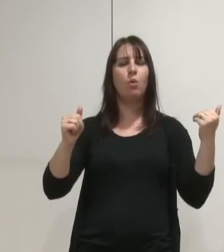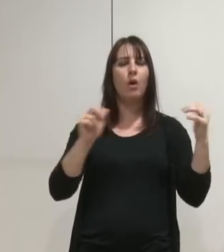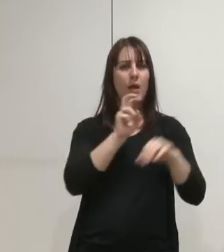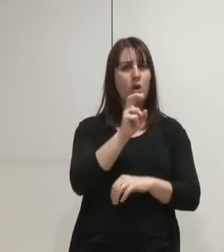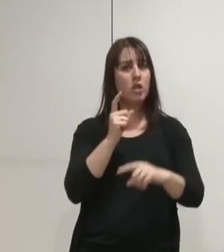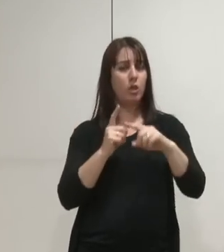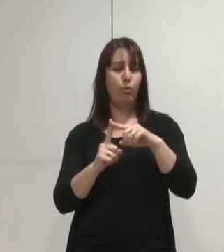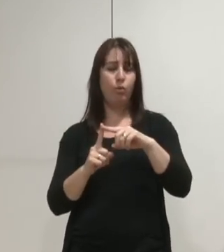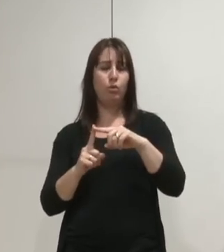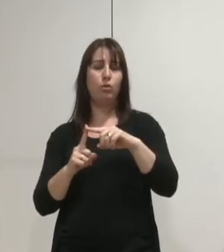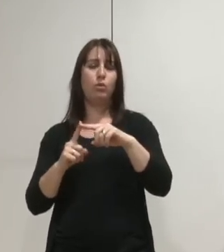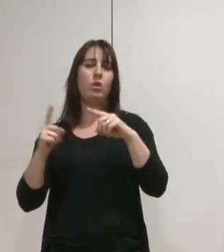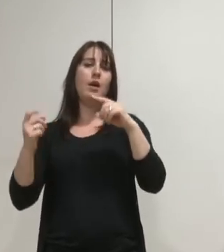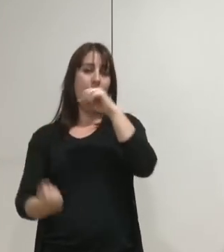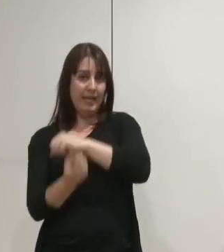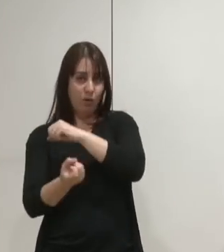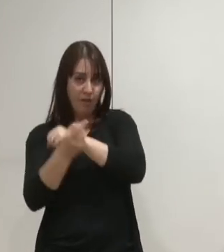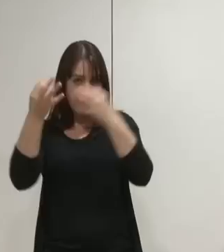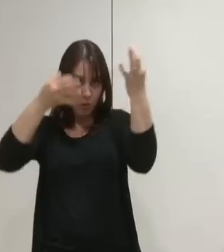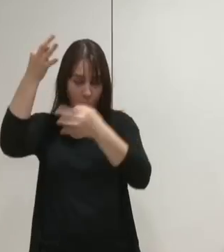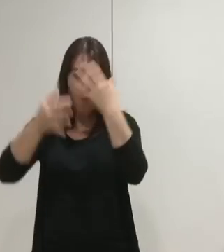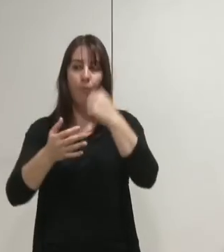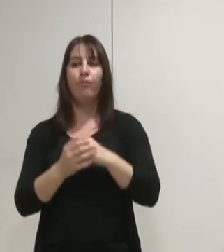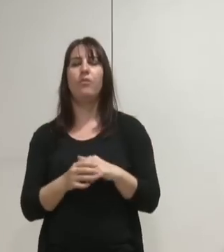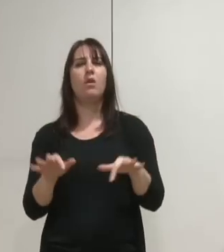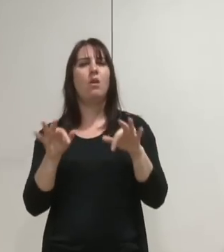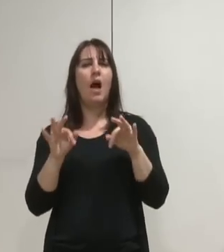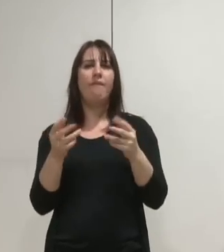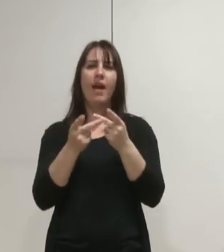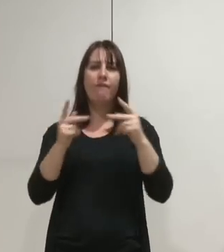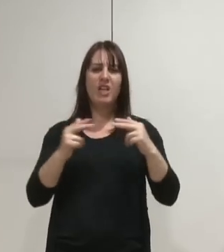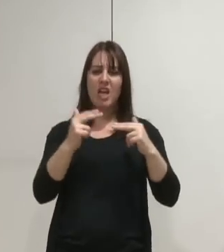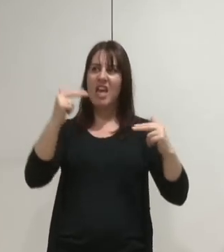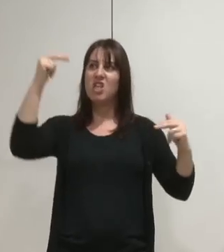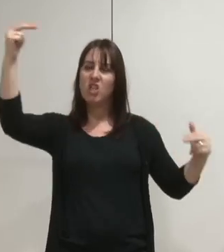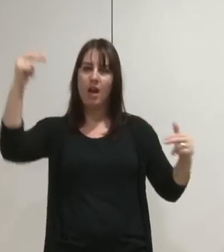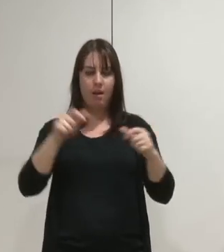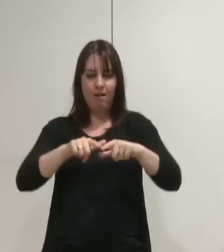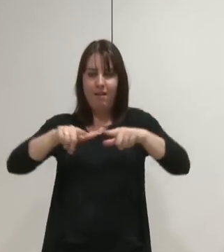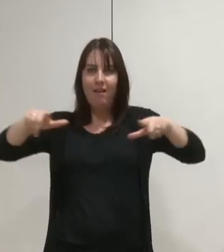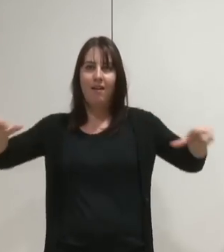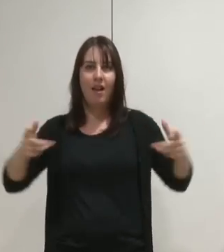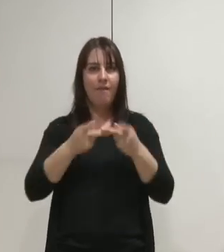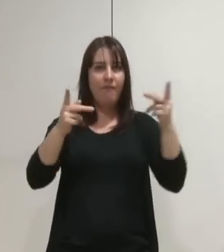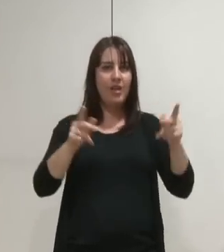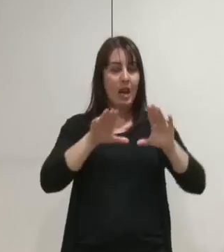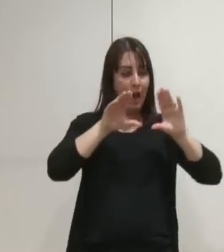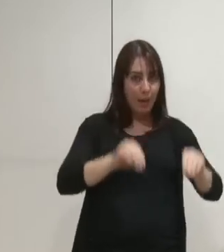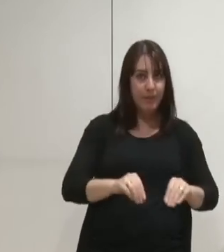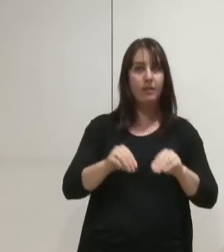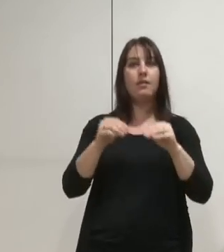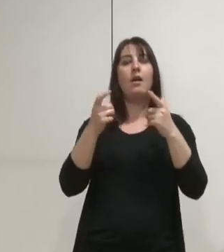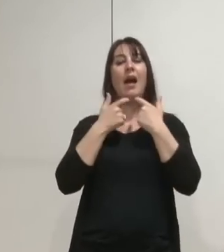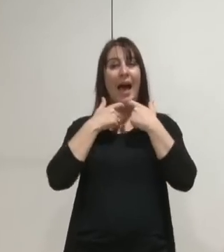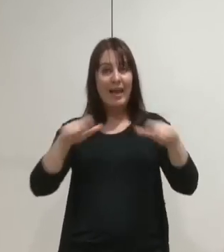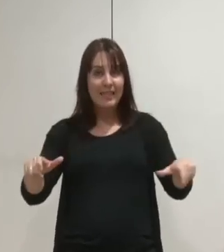l'innovation il y avait des items sur la ville à différentes échelles la ville à habiter à vivre la ville abordable et accessible la